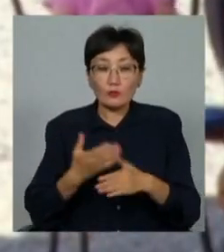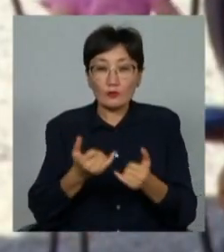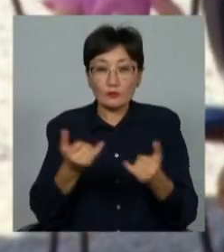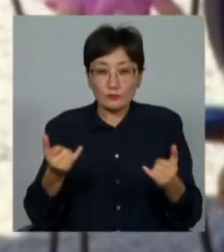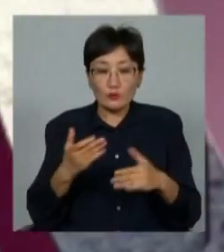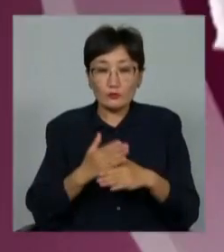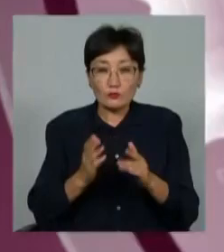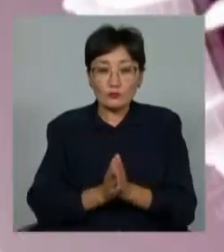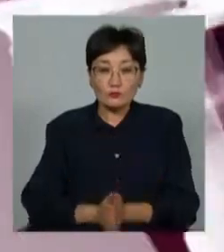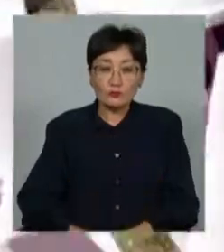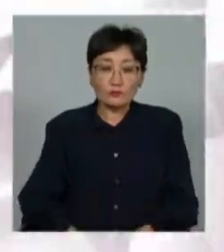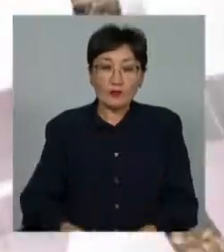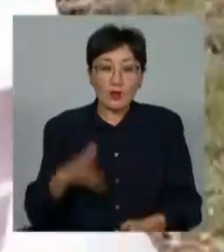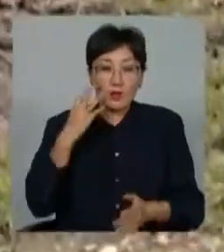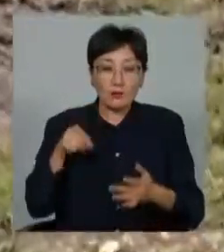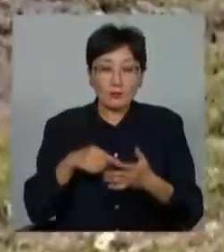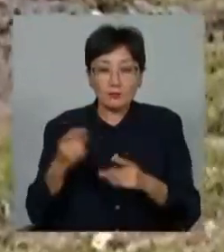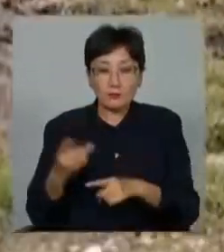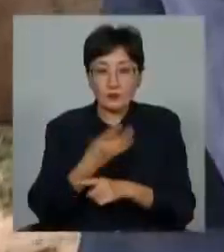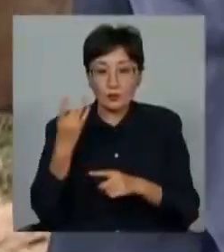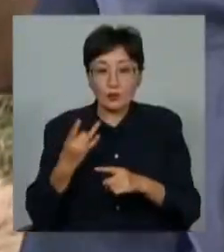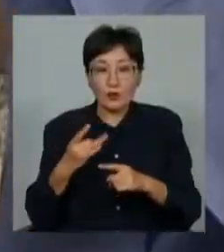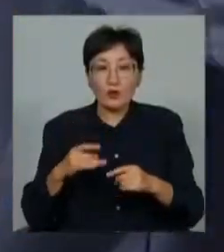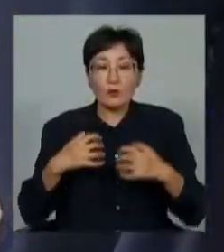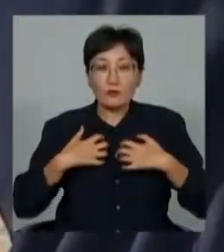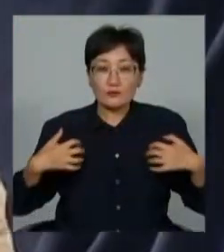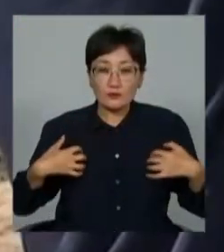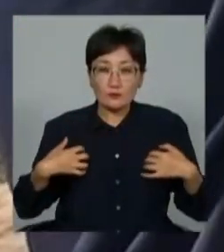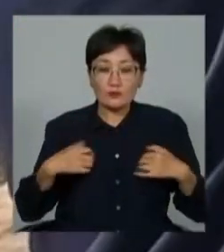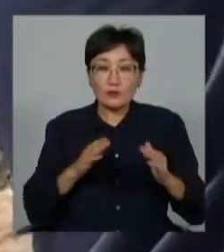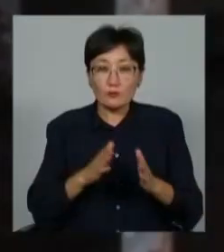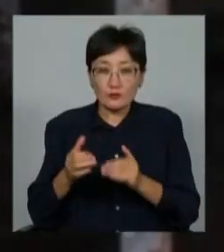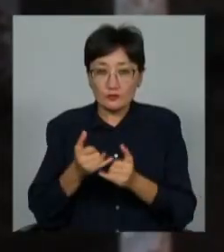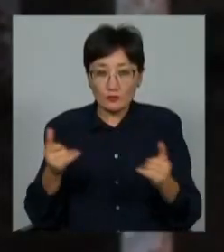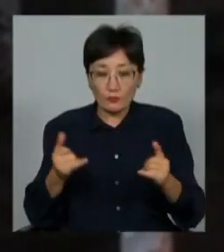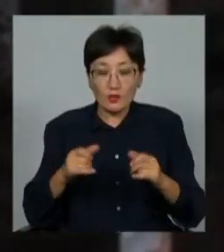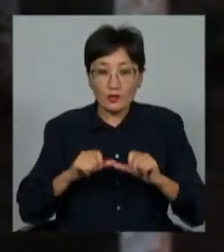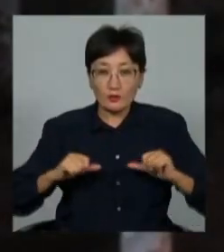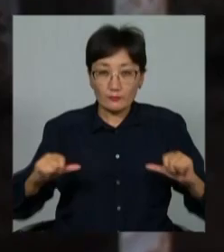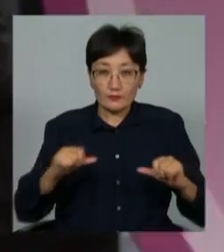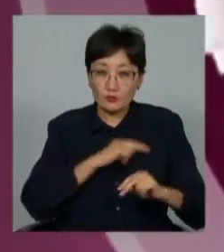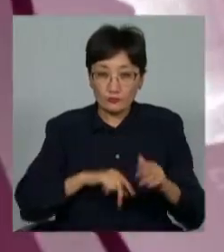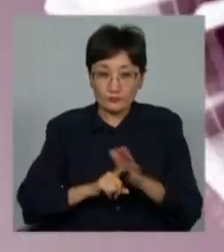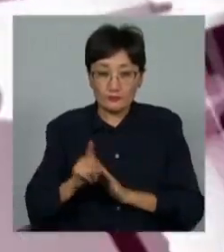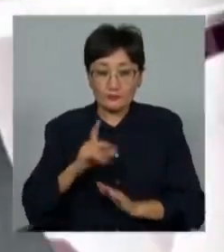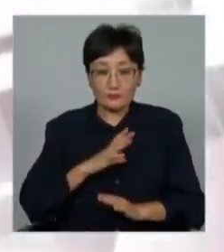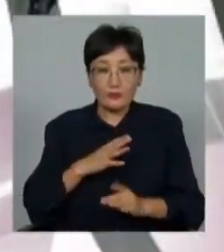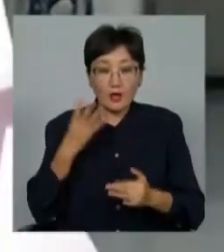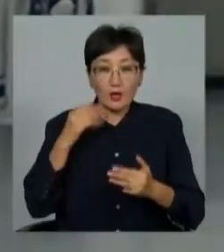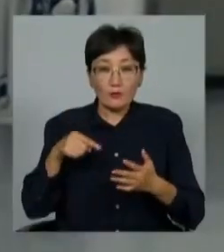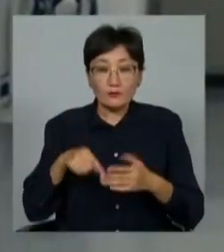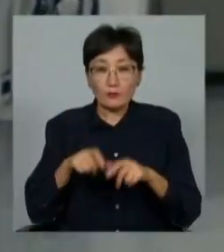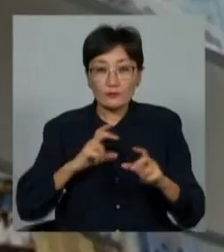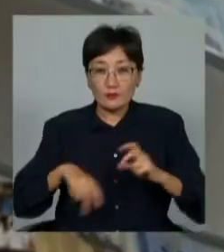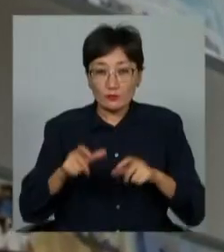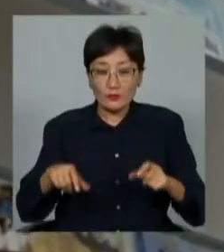көмек сұраймыз. Алматыда алғаш рет үйсіз жануарларды ізгілікпен реттеу жөніндегі комиссия құрылды. Алматылық